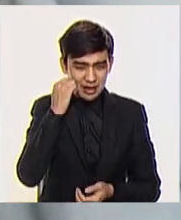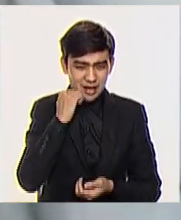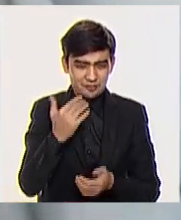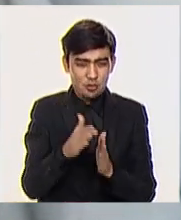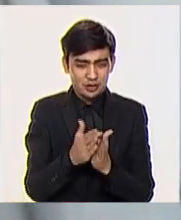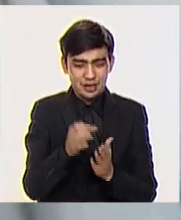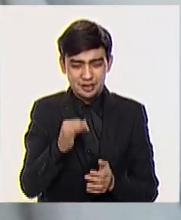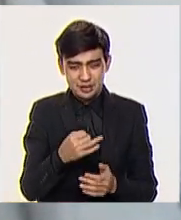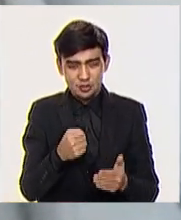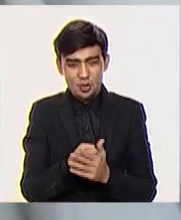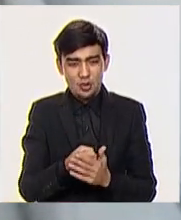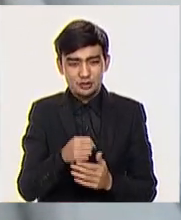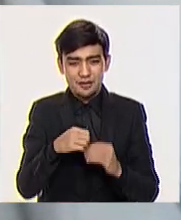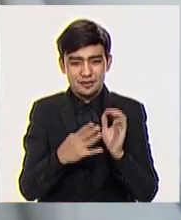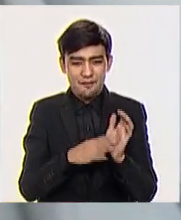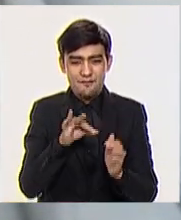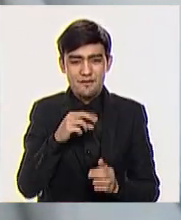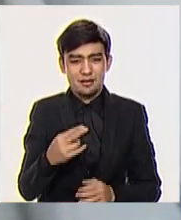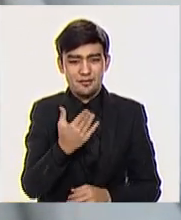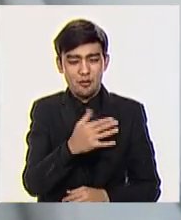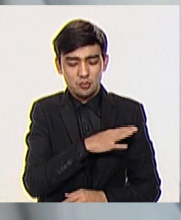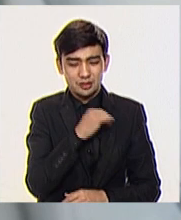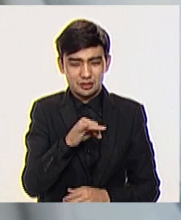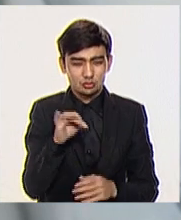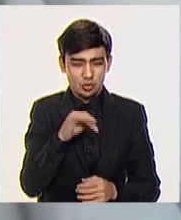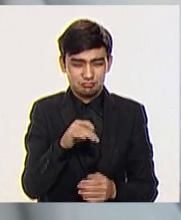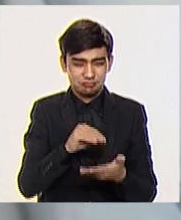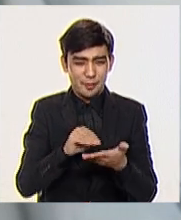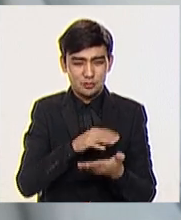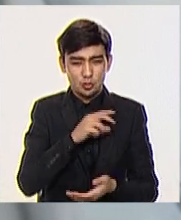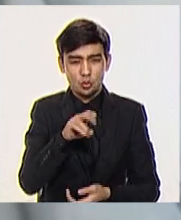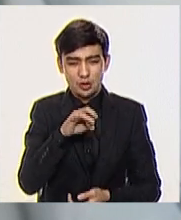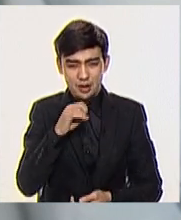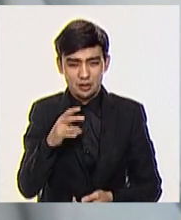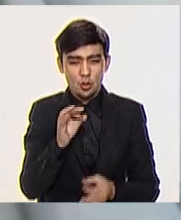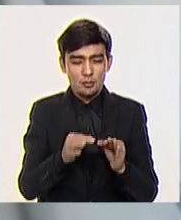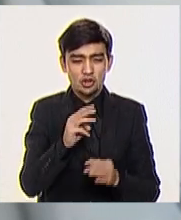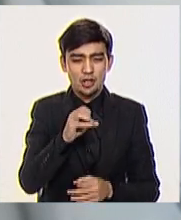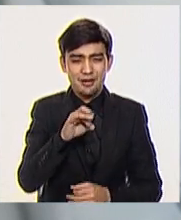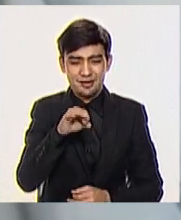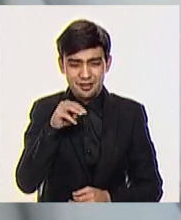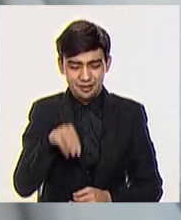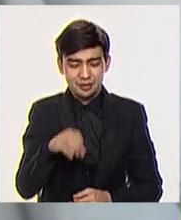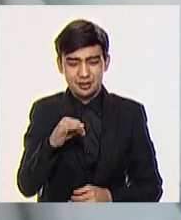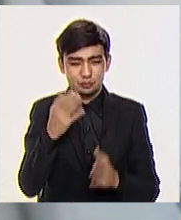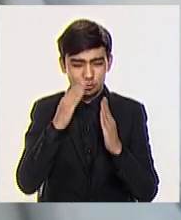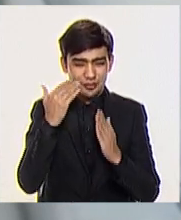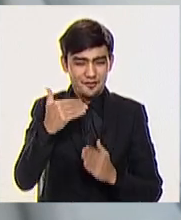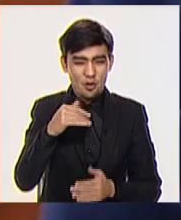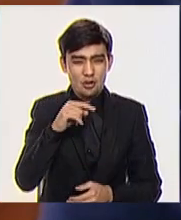как минимум серединой 19 века. В них толкование Корана, нормы шариата и мусульманская доктрина о